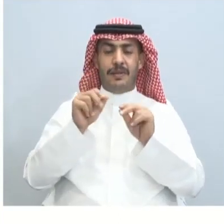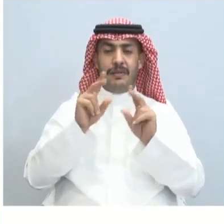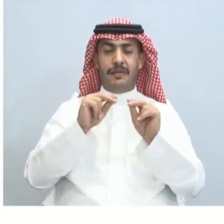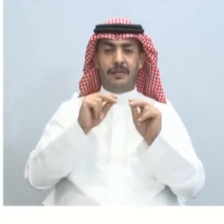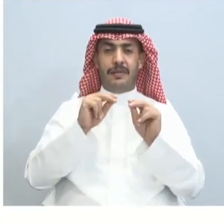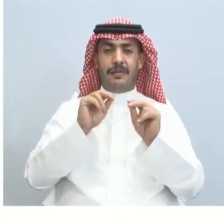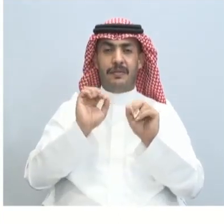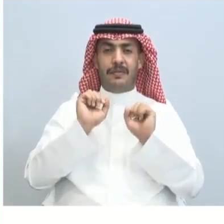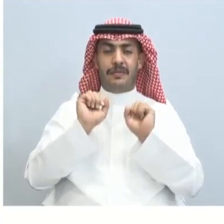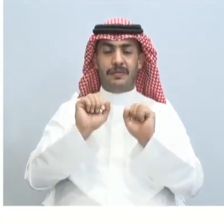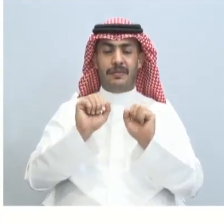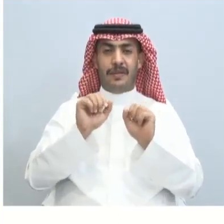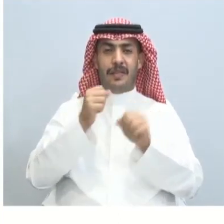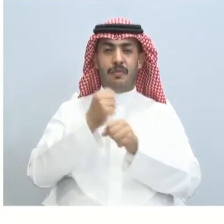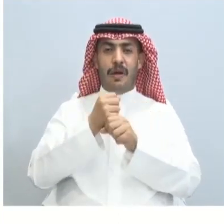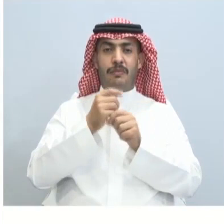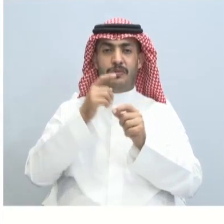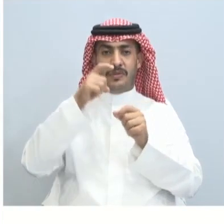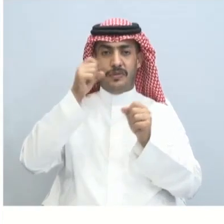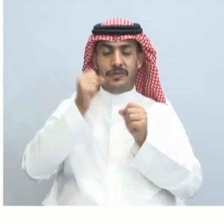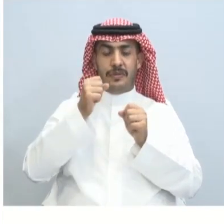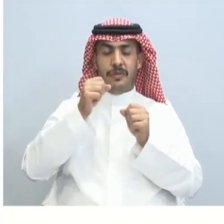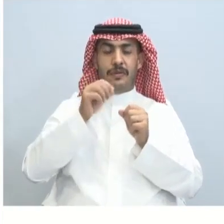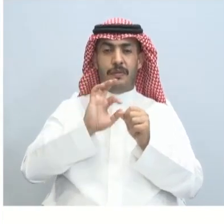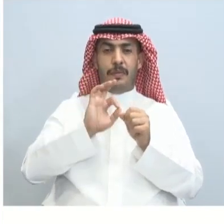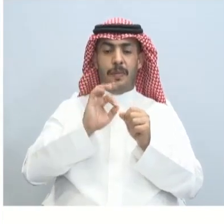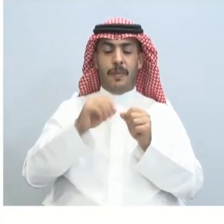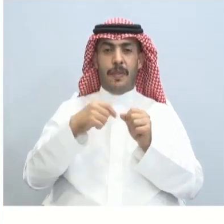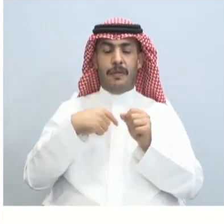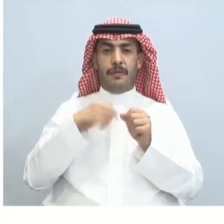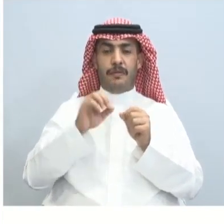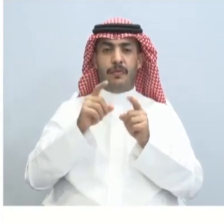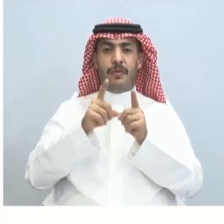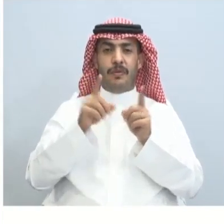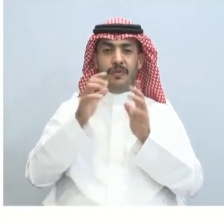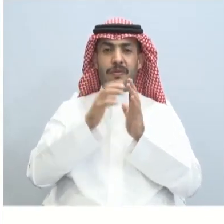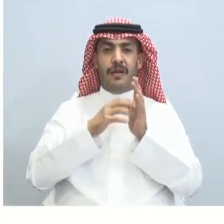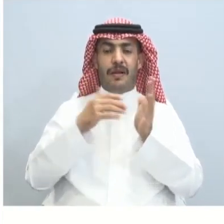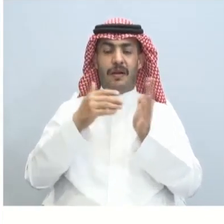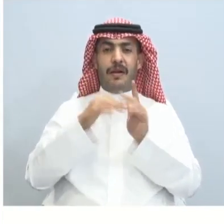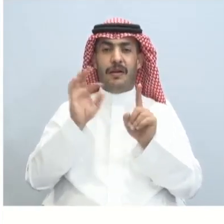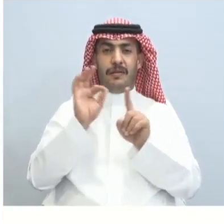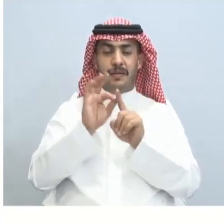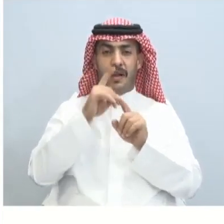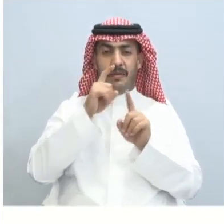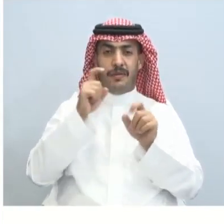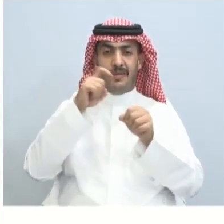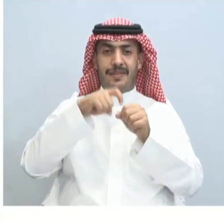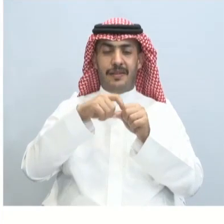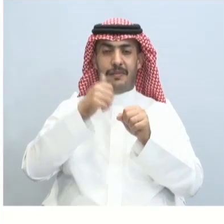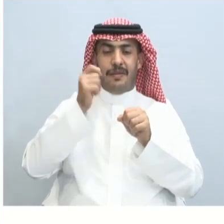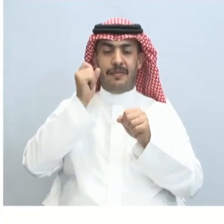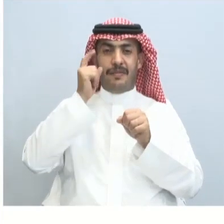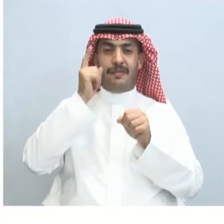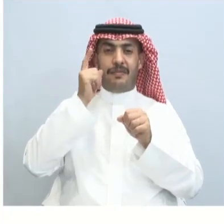ذكرنا فيما يتعلق في الدوام الشتوي اذا لا يمكن ان نكتب كلام كثير وفي النهايه الهدف هو ايصال ان